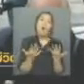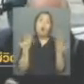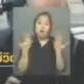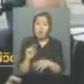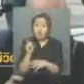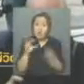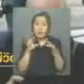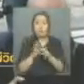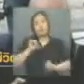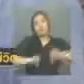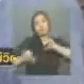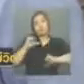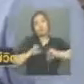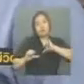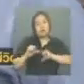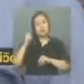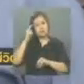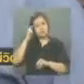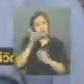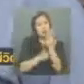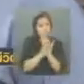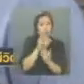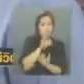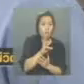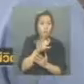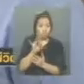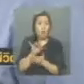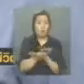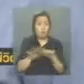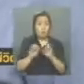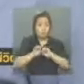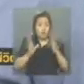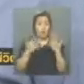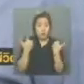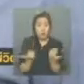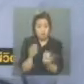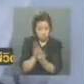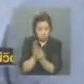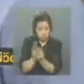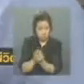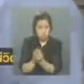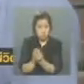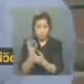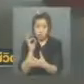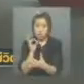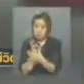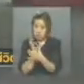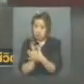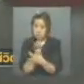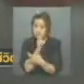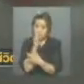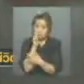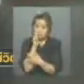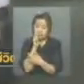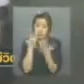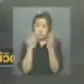ทยาซึ่งจะกินเวลาประมาณ 6-8 สัปดาห์ซึ่งจะเก็บผลการสอบสวนไว้ในชั้นความลับพร้อมยืนยันว่า